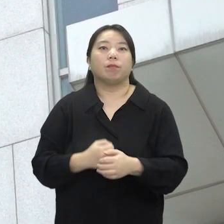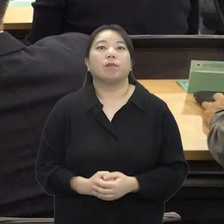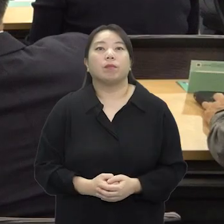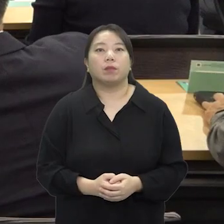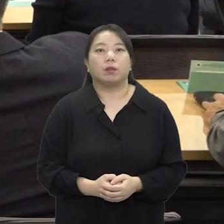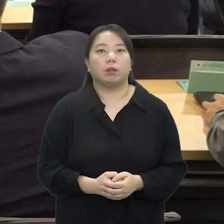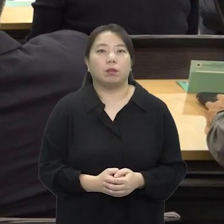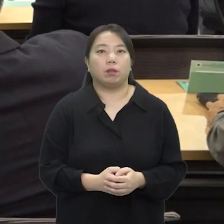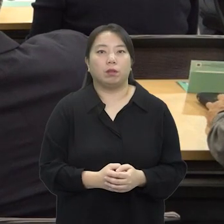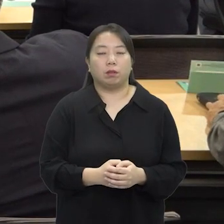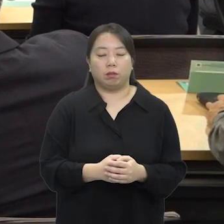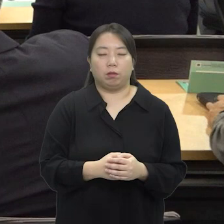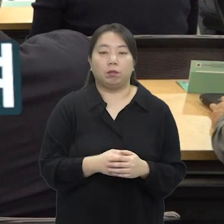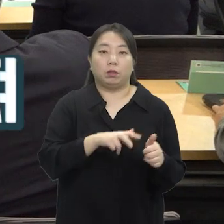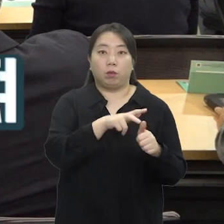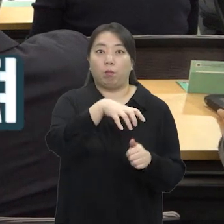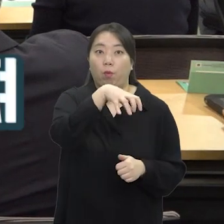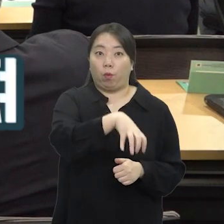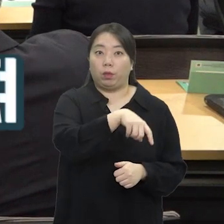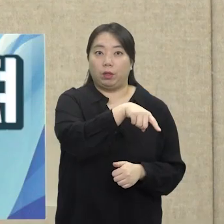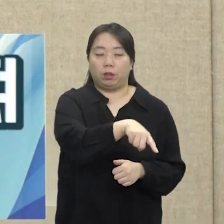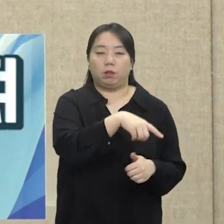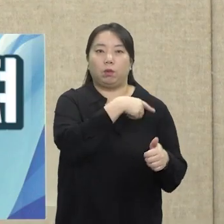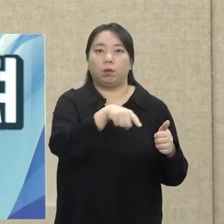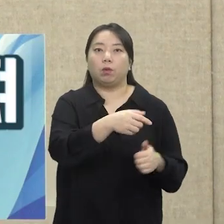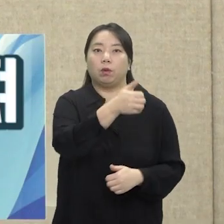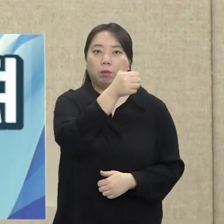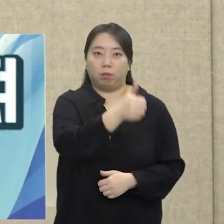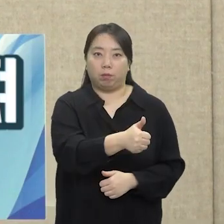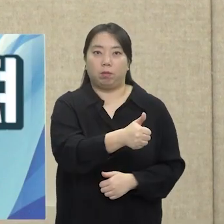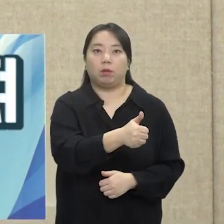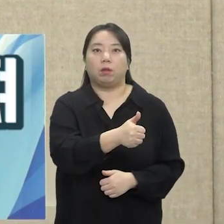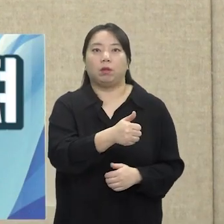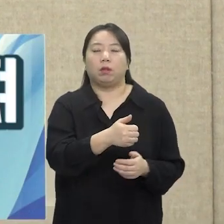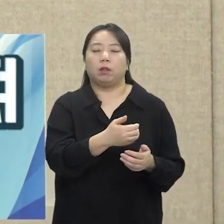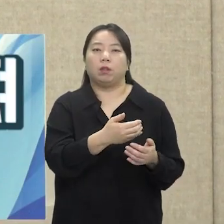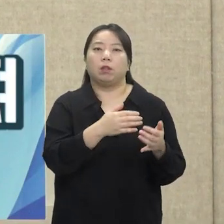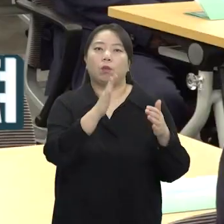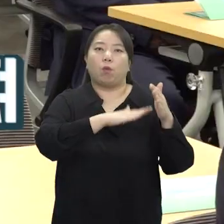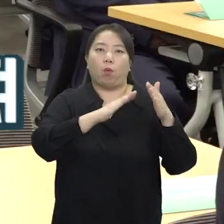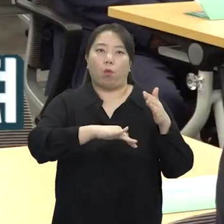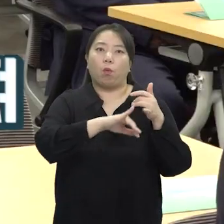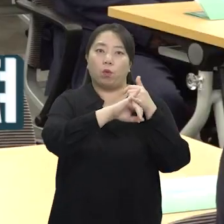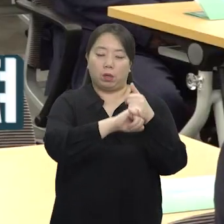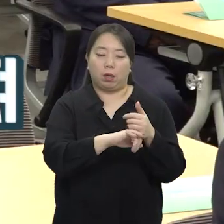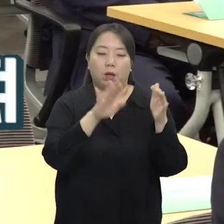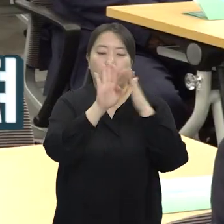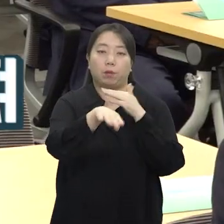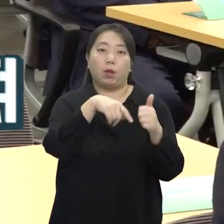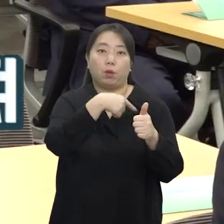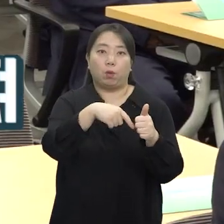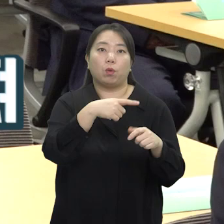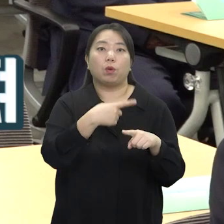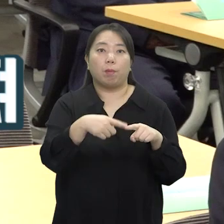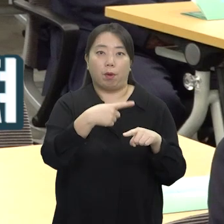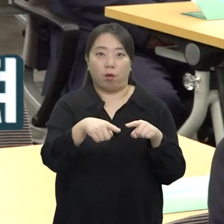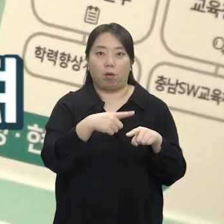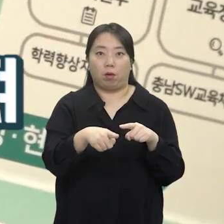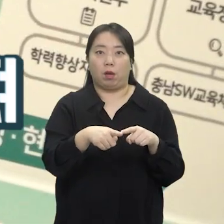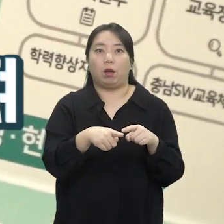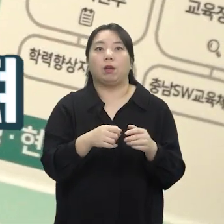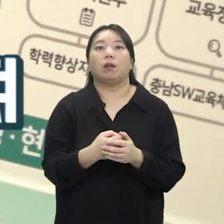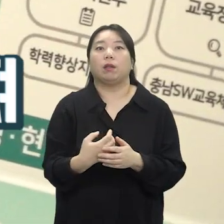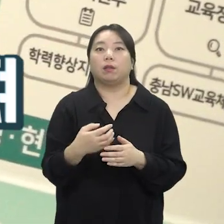충남교육청 교육과정평가정보원은 김지철 충남교육감의 핵심 공약으로 미래교육평가체제 전담기구